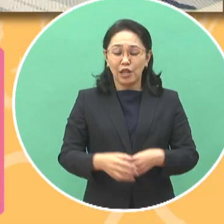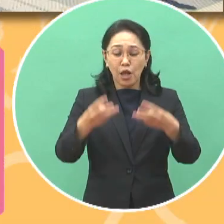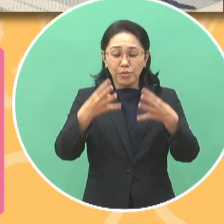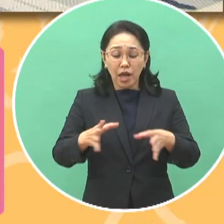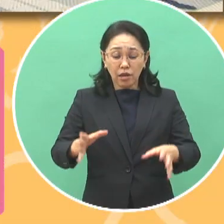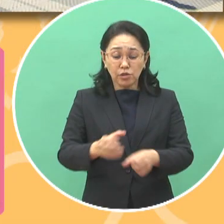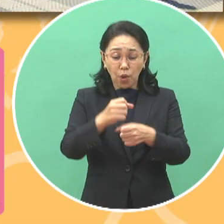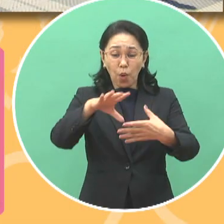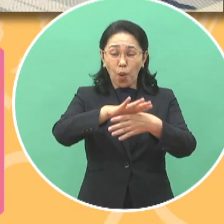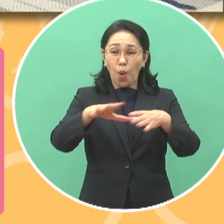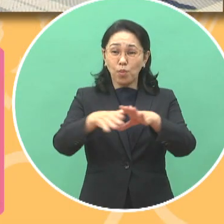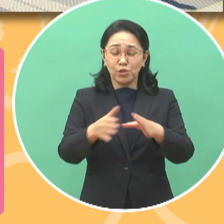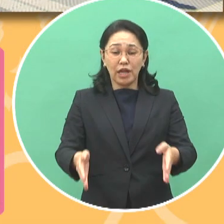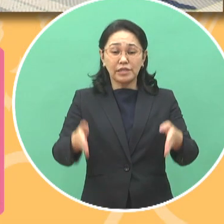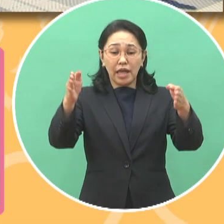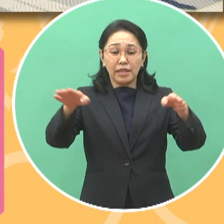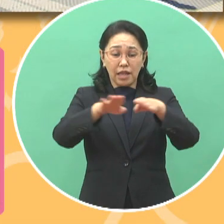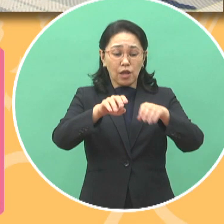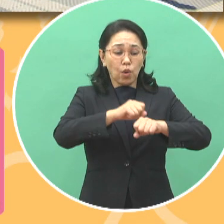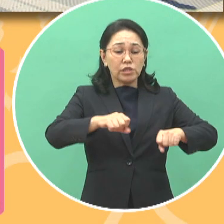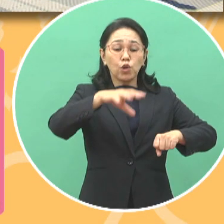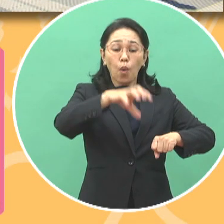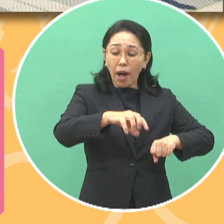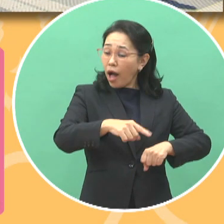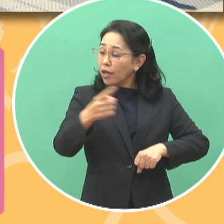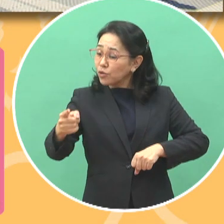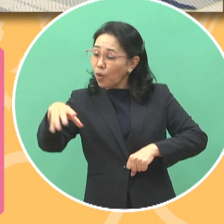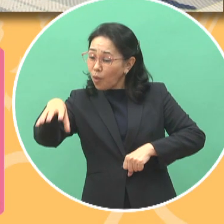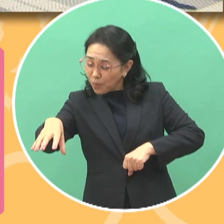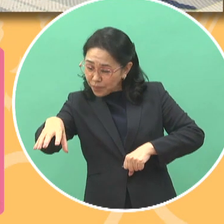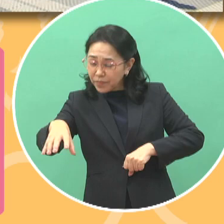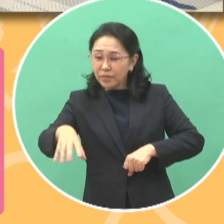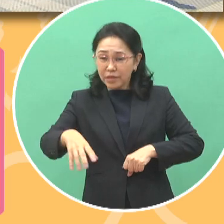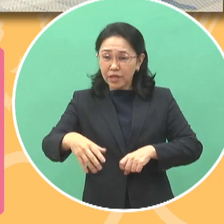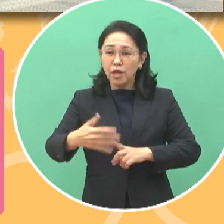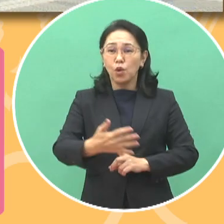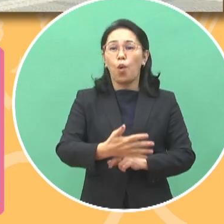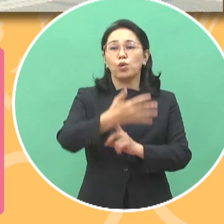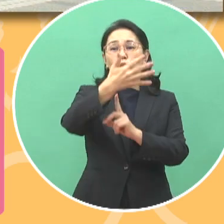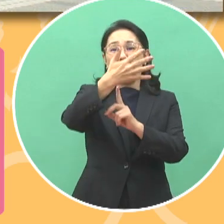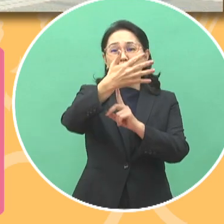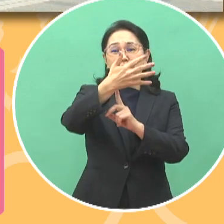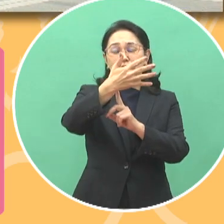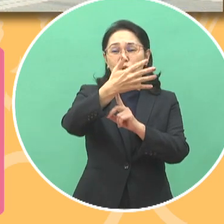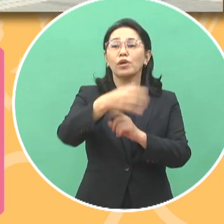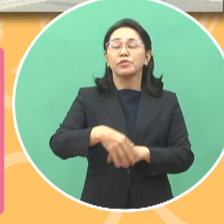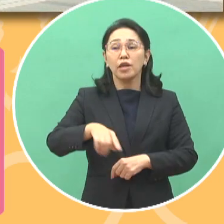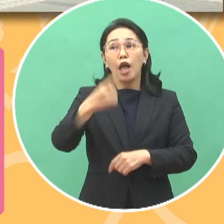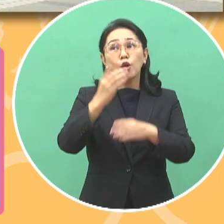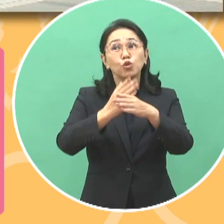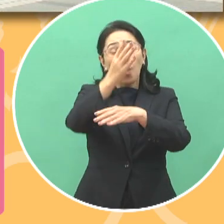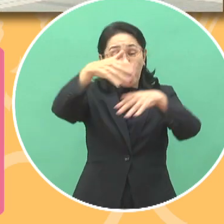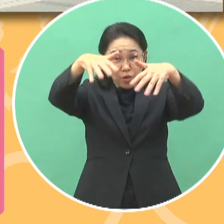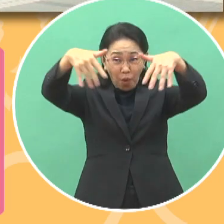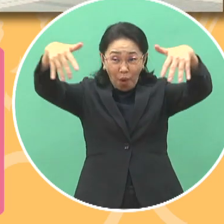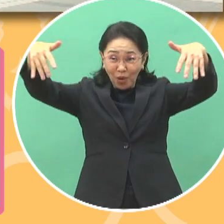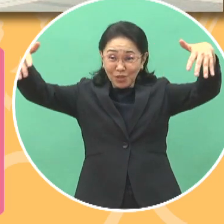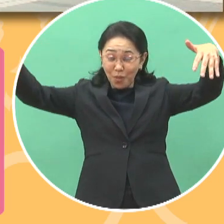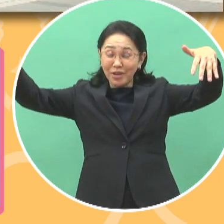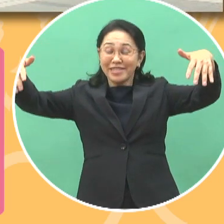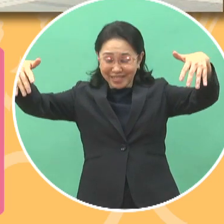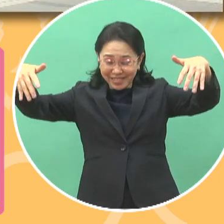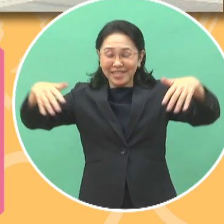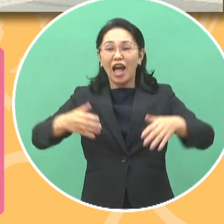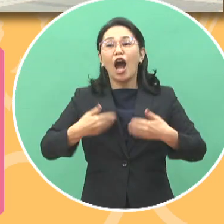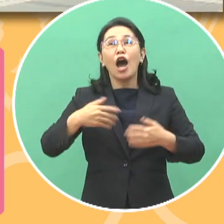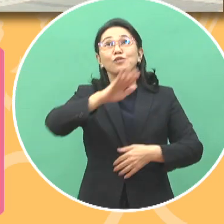三重県総合文化センターの広場とメインエントランスに鯉のぼりを飾ります。100匹を超える鯉のぼりが一斉